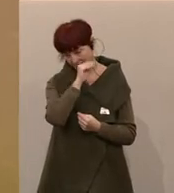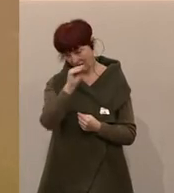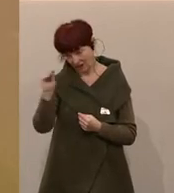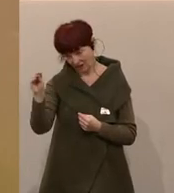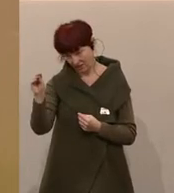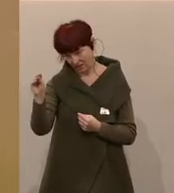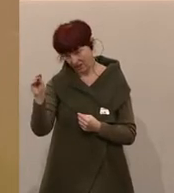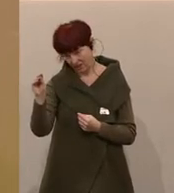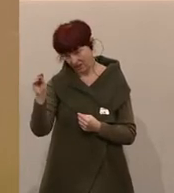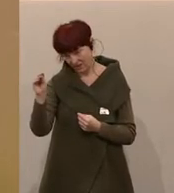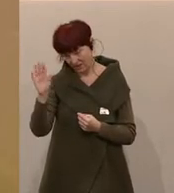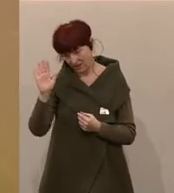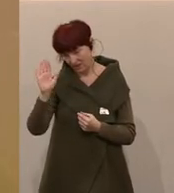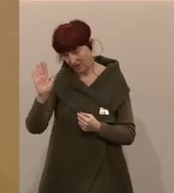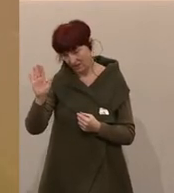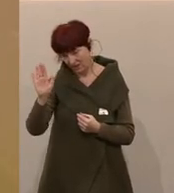ich will Ihnen noch eines unterstellen.